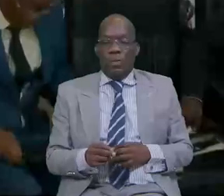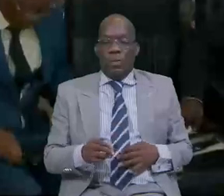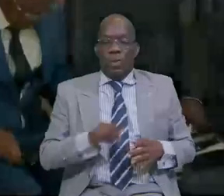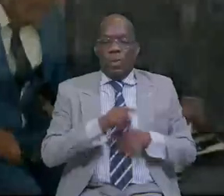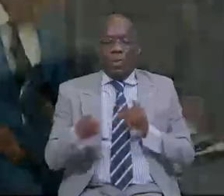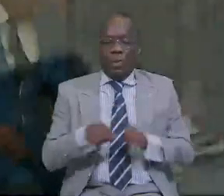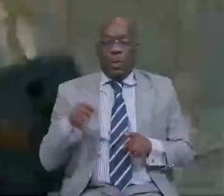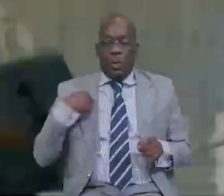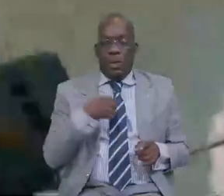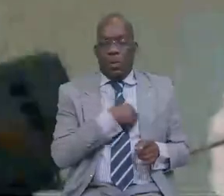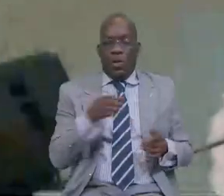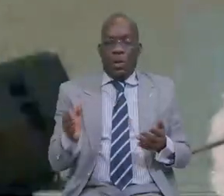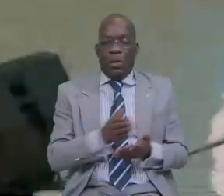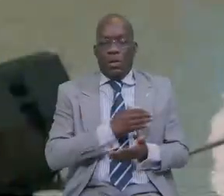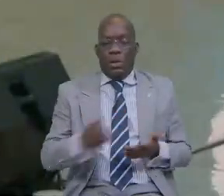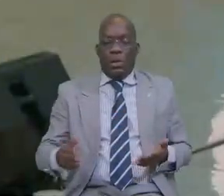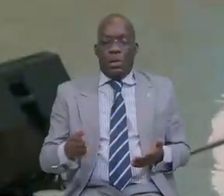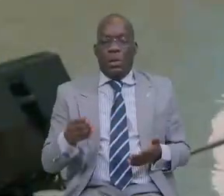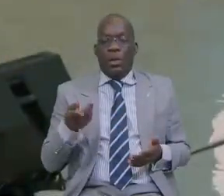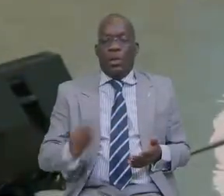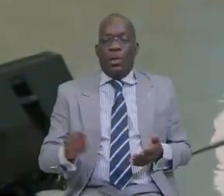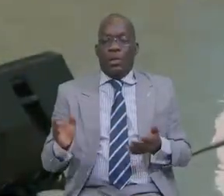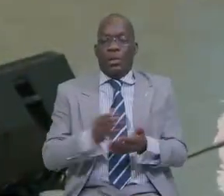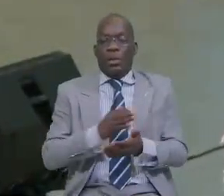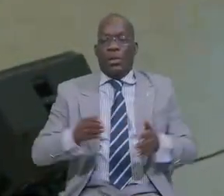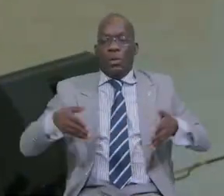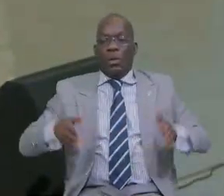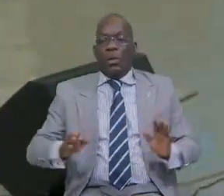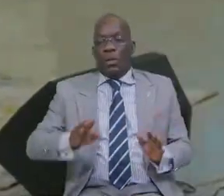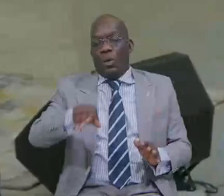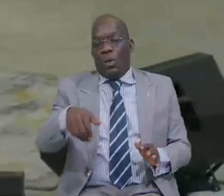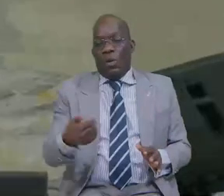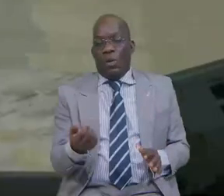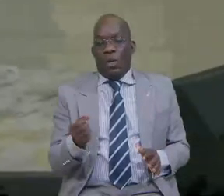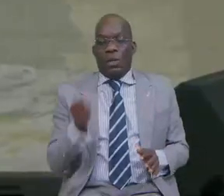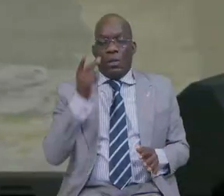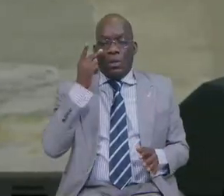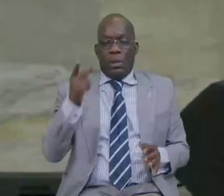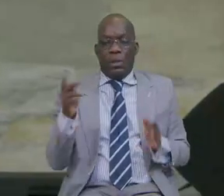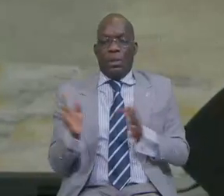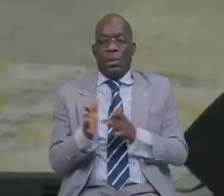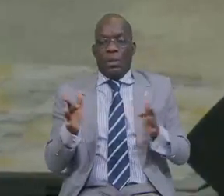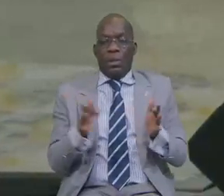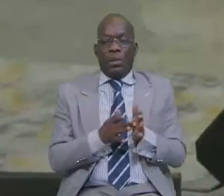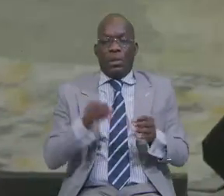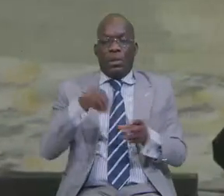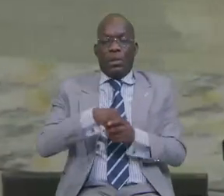Quand nous chantons le cantique que les autres voient Jésus en moi,